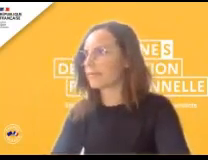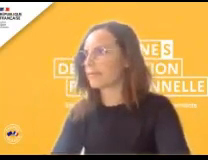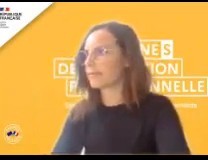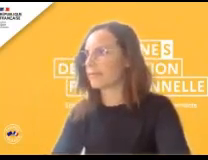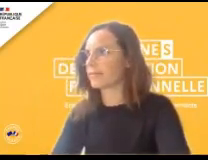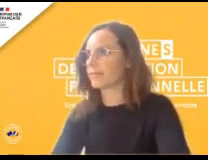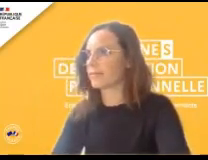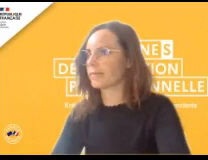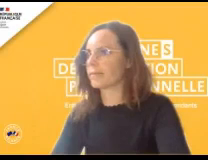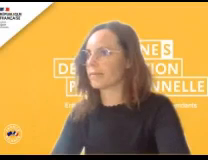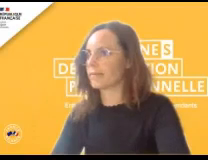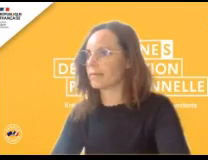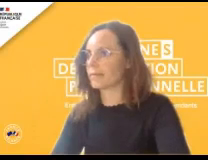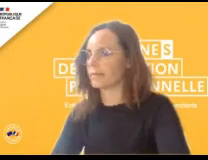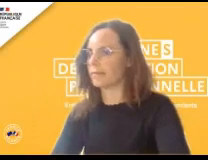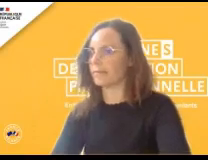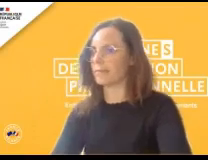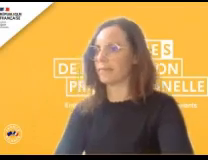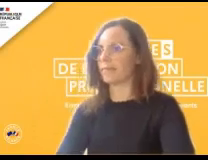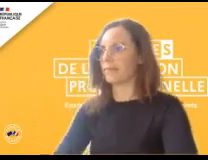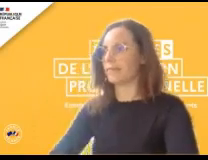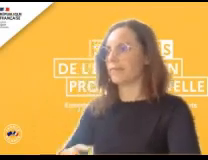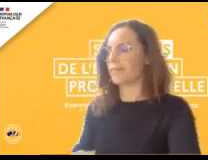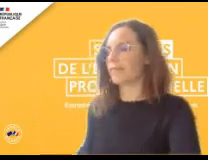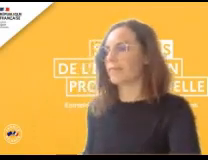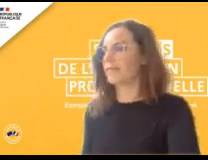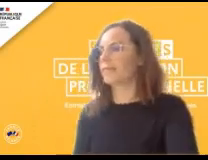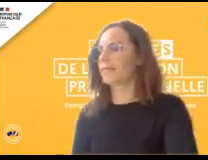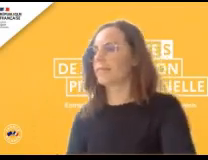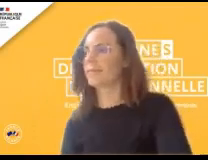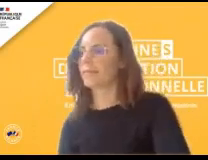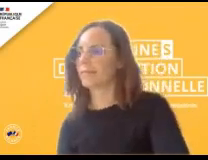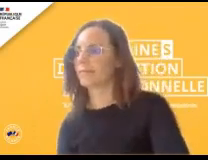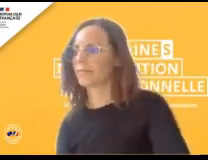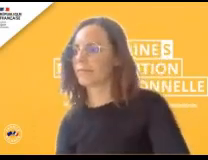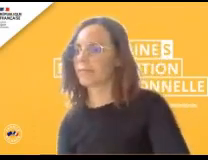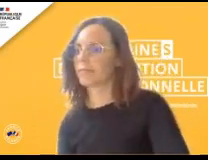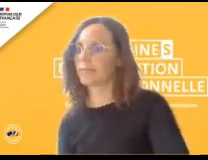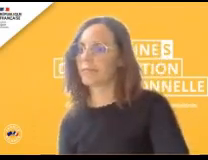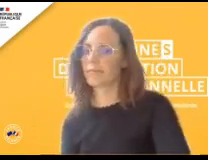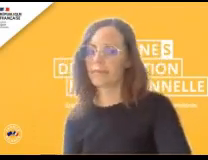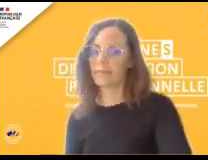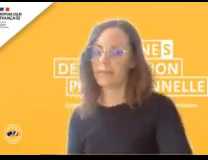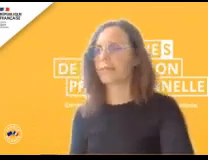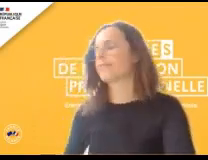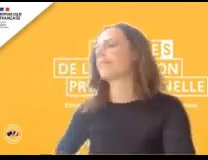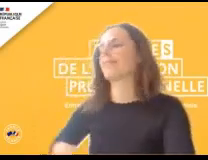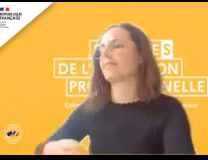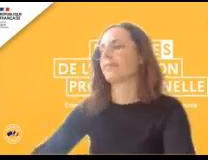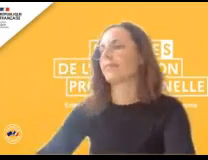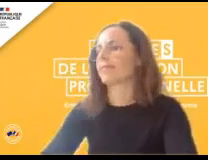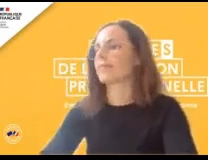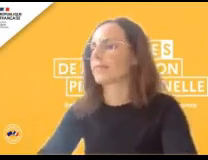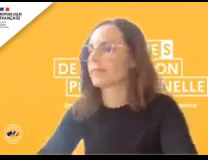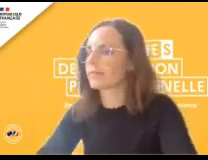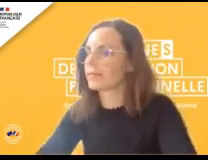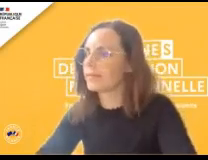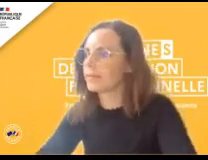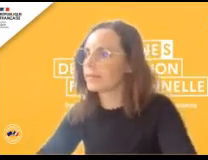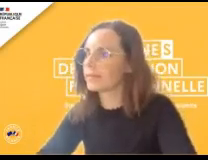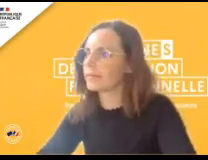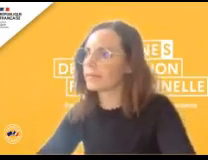peut travailler sur des projets de validation des acquis de l'expérience, par exemple, dans le cadre d'un conseil en